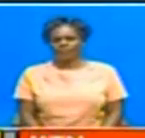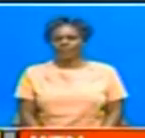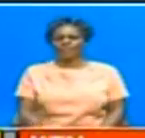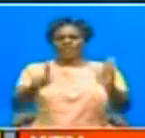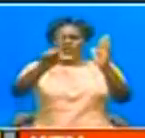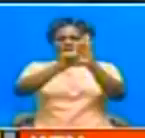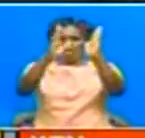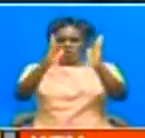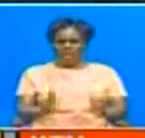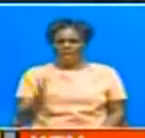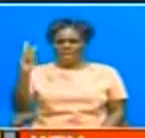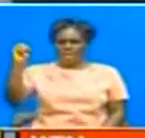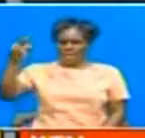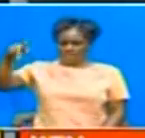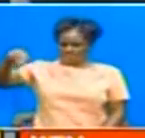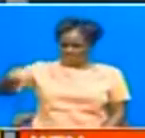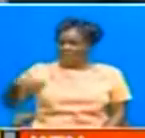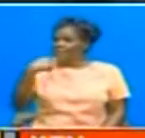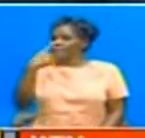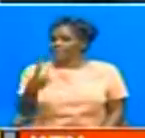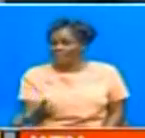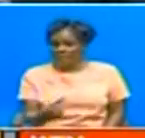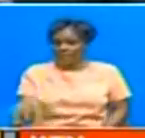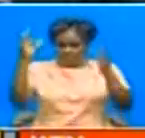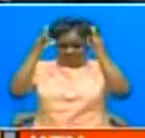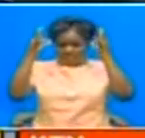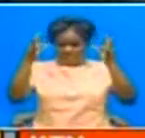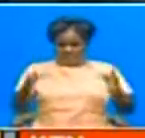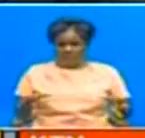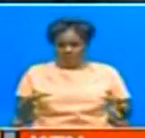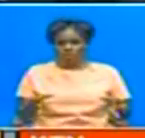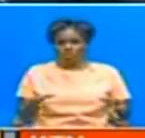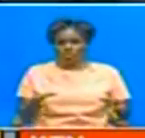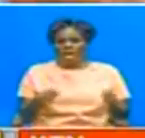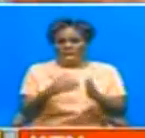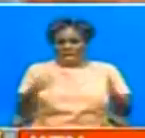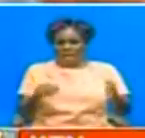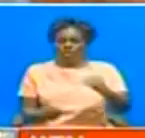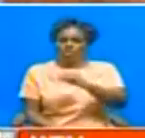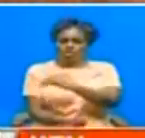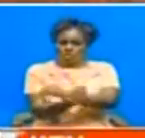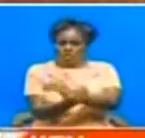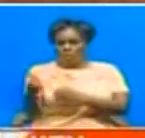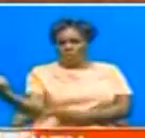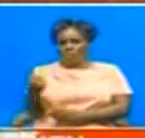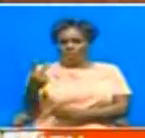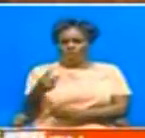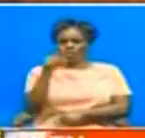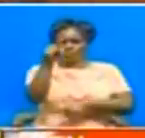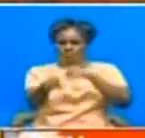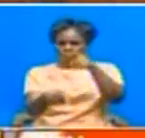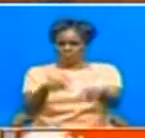Wakili wa Ketero Kongo Mogeni alidai hatua ya tume ya maadili na kupambana na ufisadi ya kuwataka wawili hao